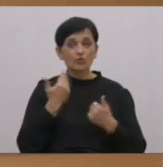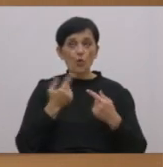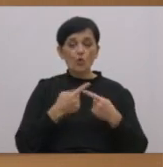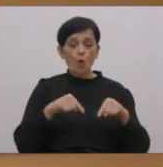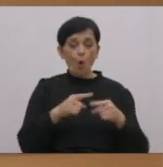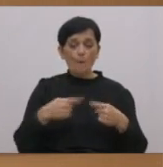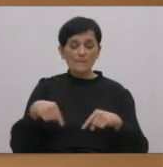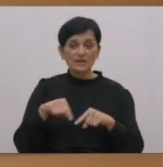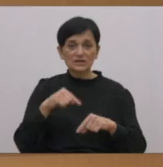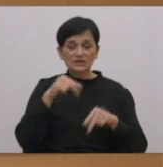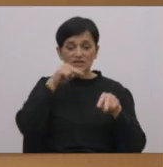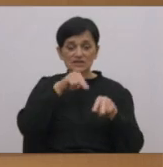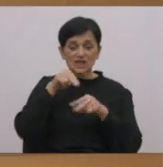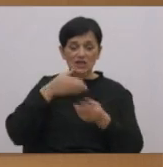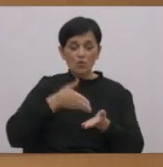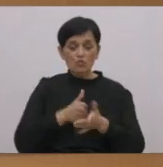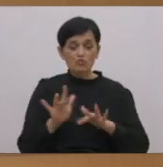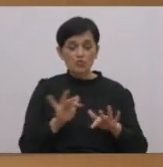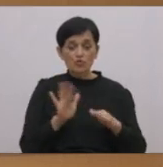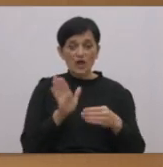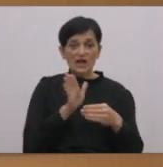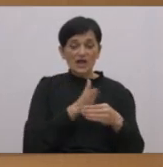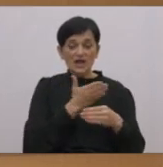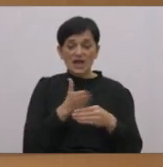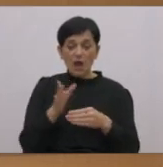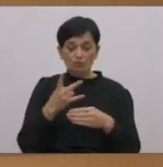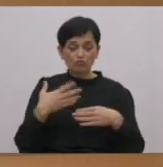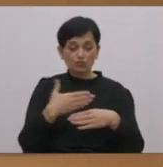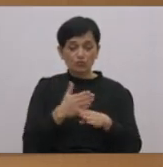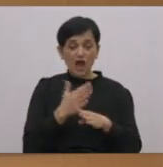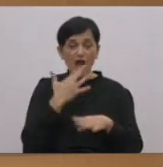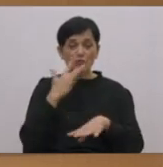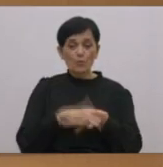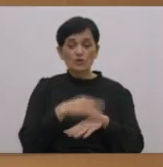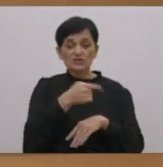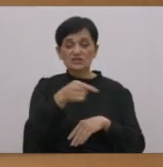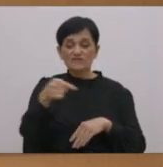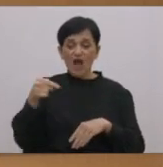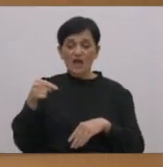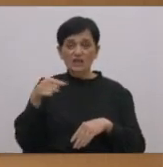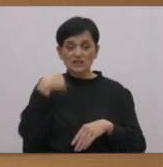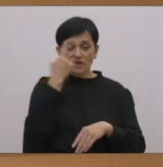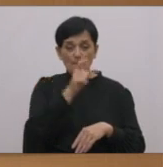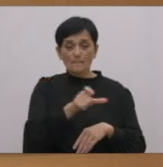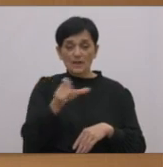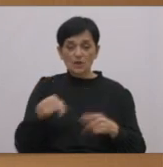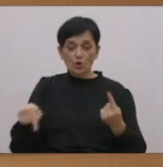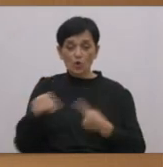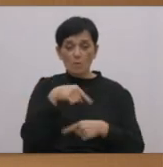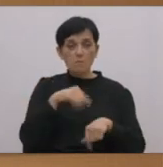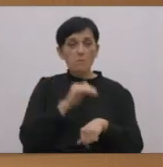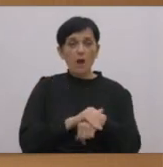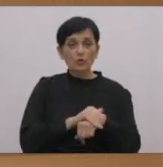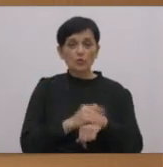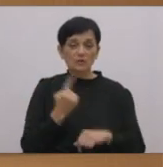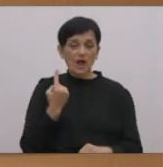კომიტეტები და საზედამხედველო ფუნქციები, რომელიც განაწილებული უნდა ყოფილიყო ეროვნული ბანკის სხვადასხვა თანამდებობის პირებს შორის, ფაქტობრივად